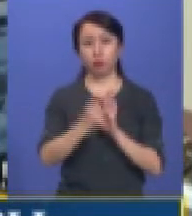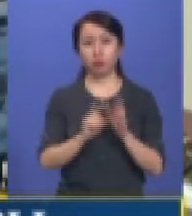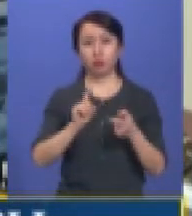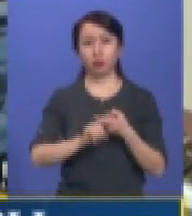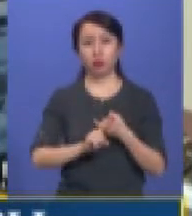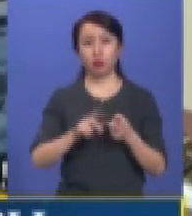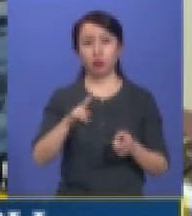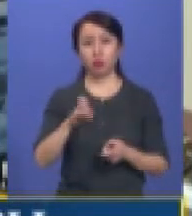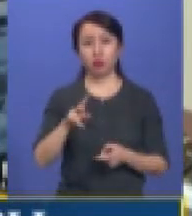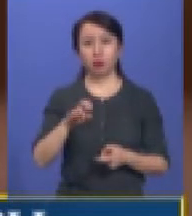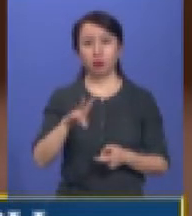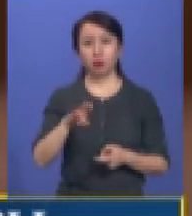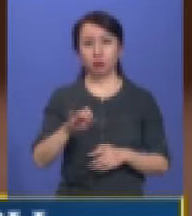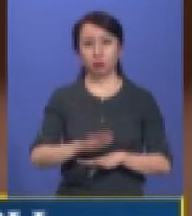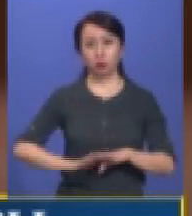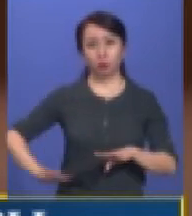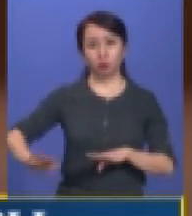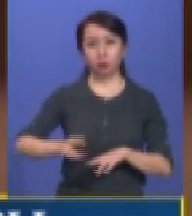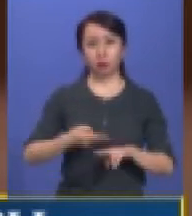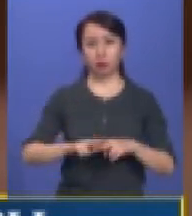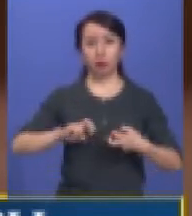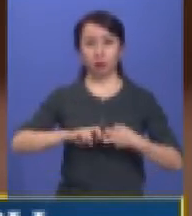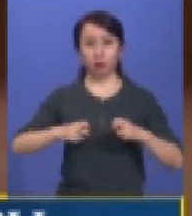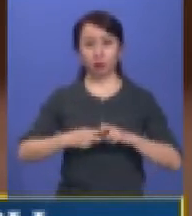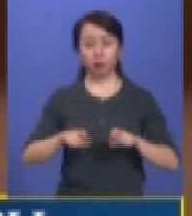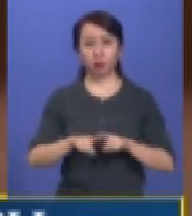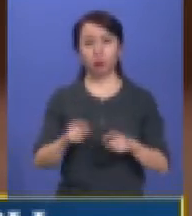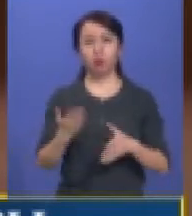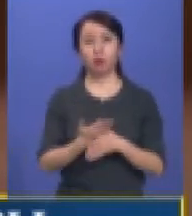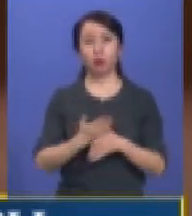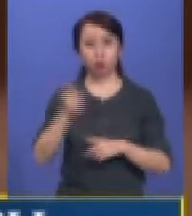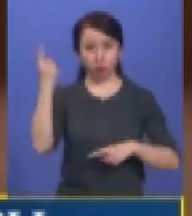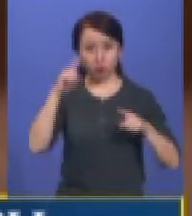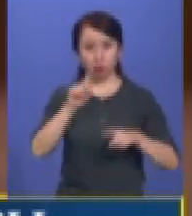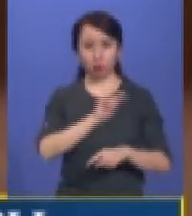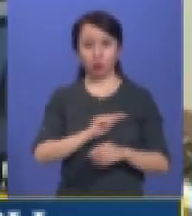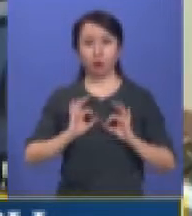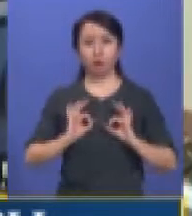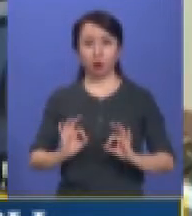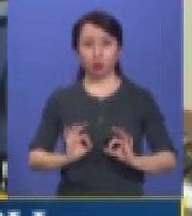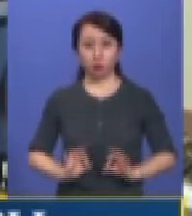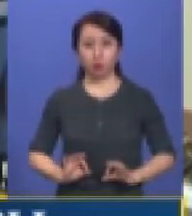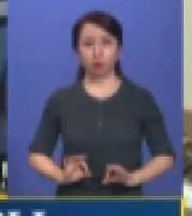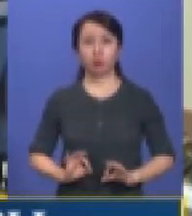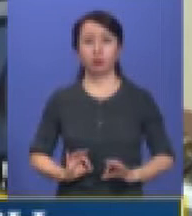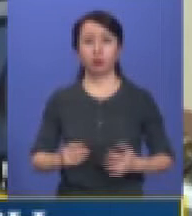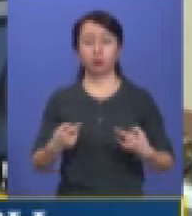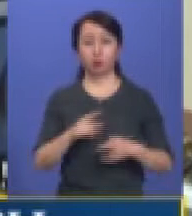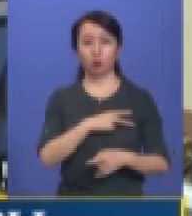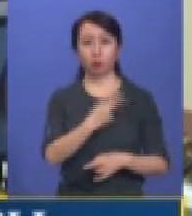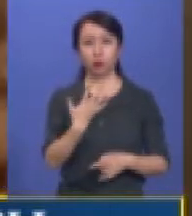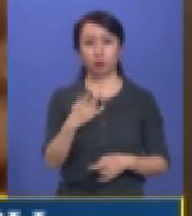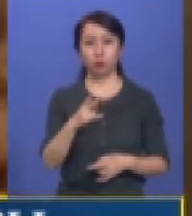связанных с паями и пастбищными угодьями. С этой проблемой тоже помогают разобраться сотрудники прокуратуры. Прямой эфир длился